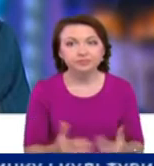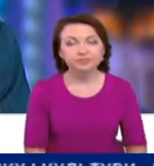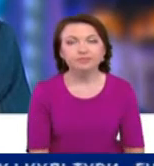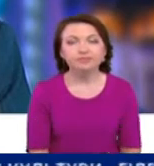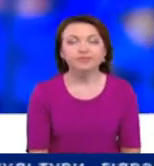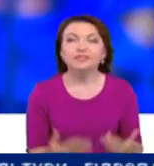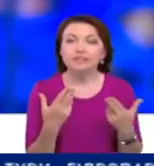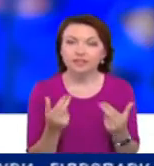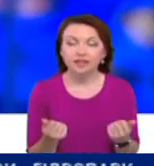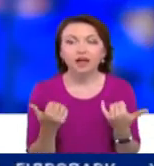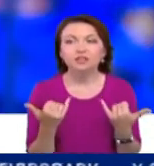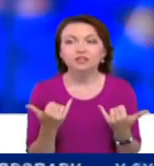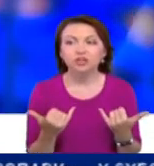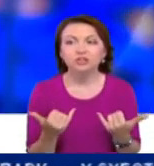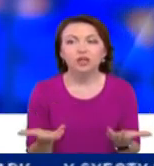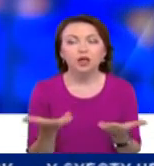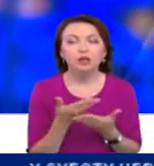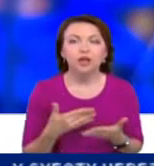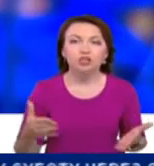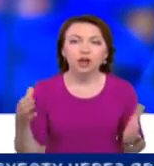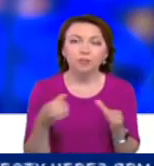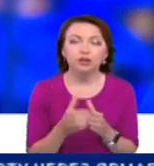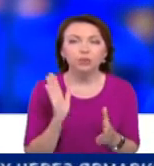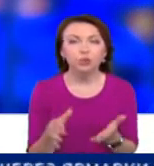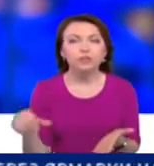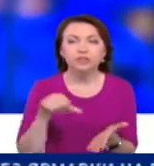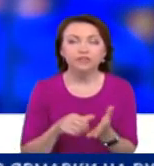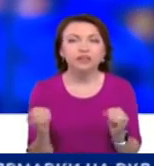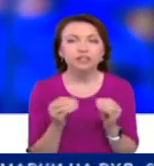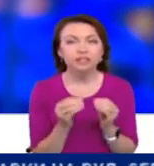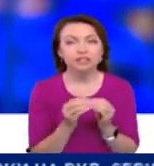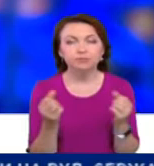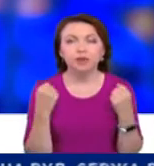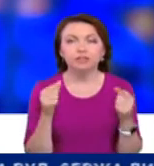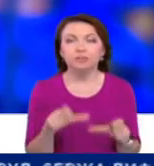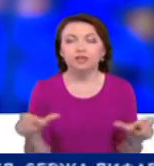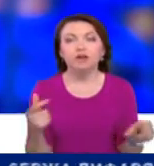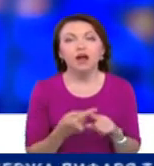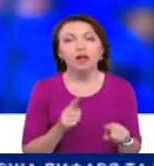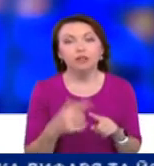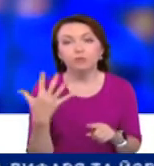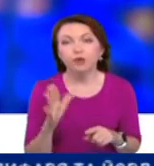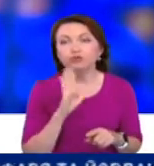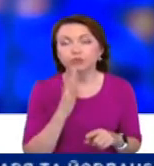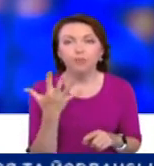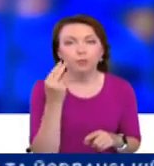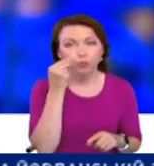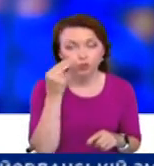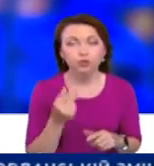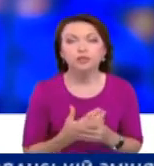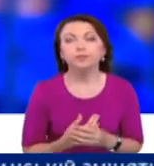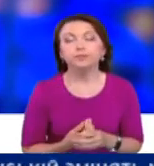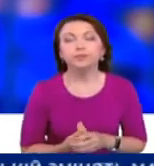Да, сейчас мы представлены, наша команда будет представлять 10 спортсменов, это 5 женщин, 5 мужчин.